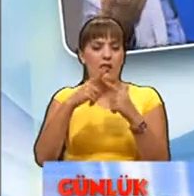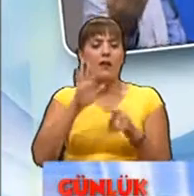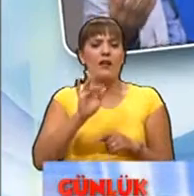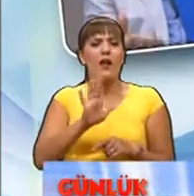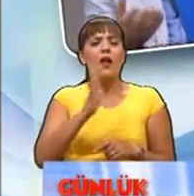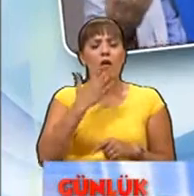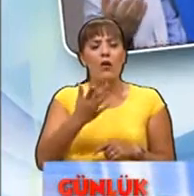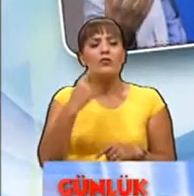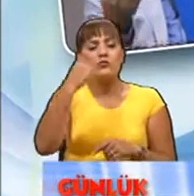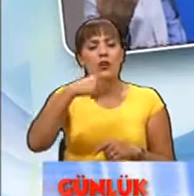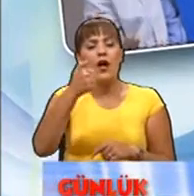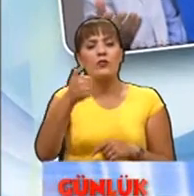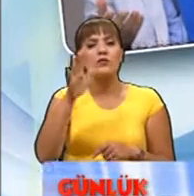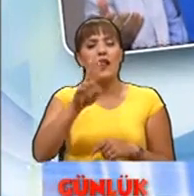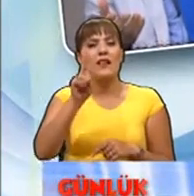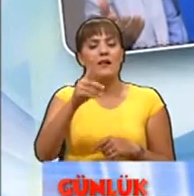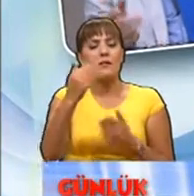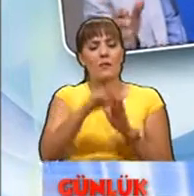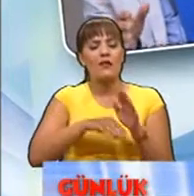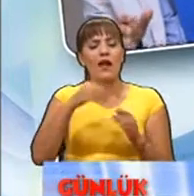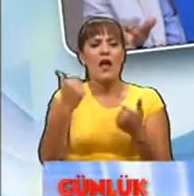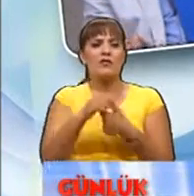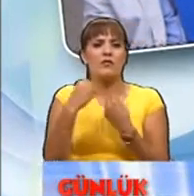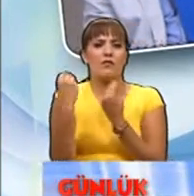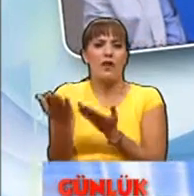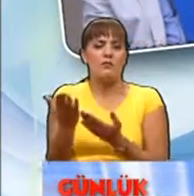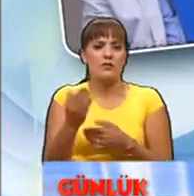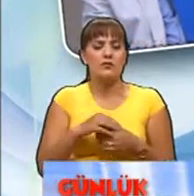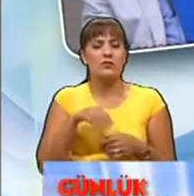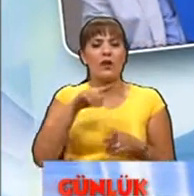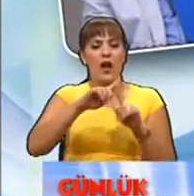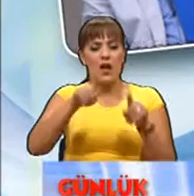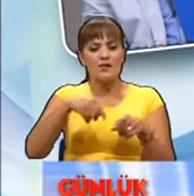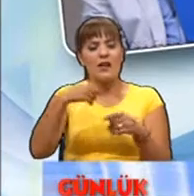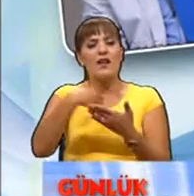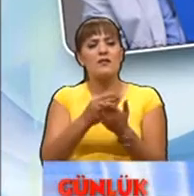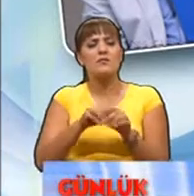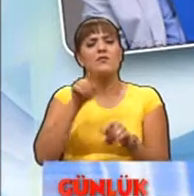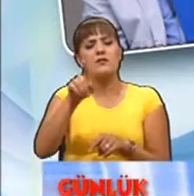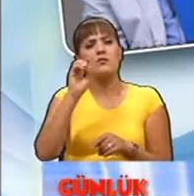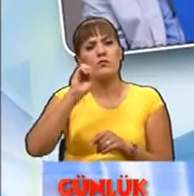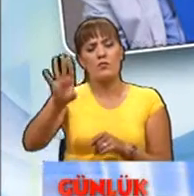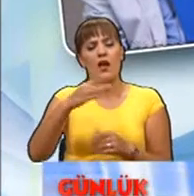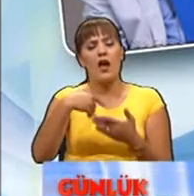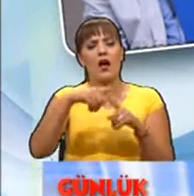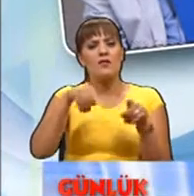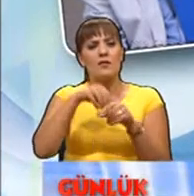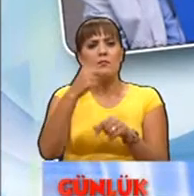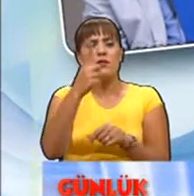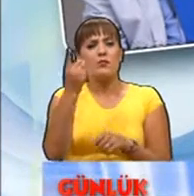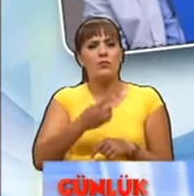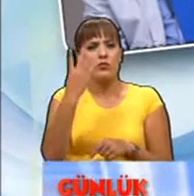çünkü 652. madde eşe böyle bir imtiyaz tanımış. Yasal mirasçılık artık arsadaki hissem sizin olsun. Arsada 1/4 hissem